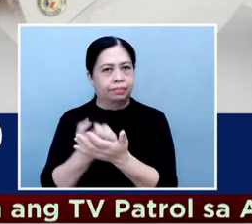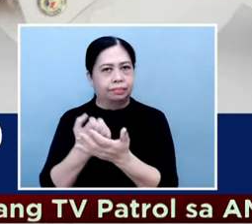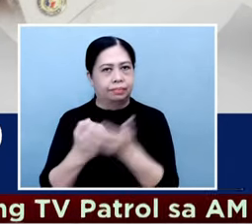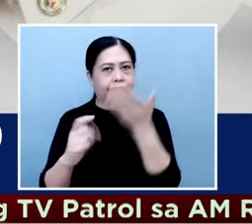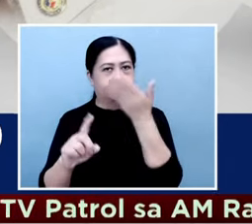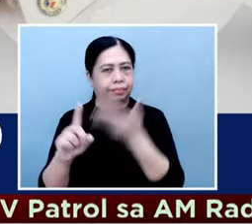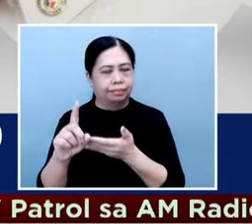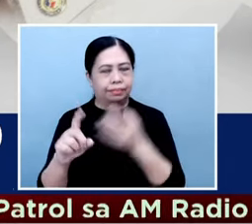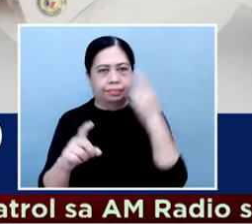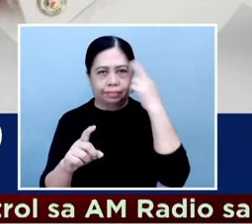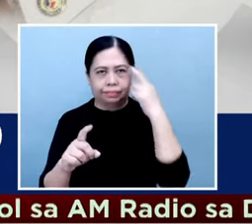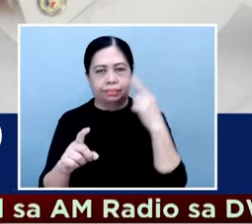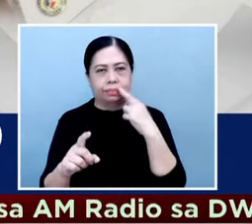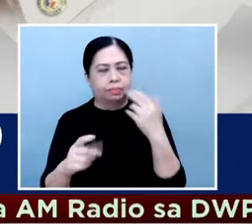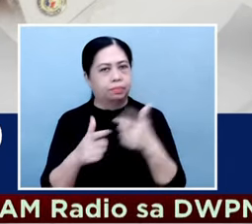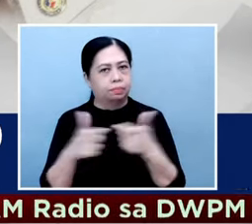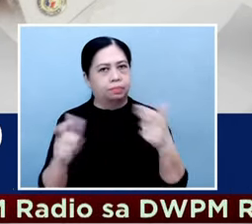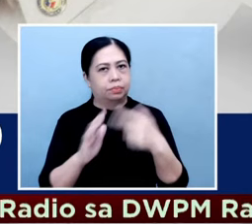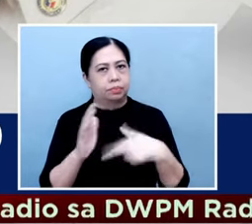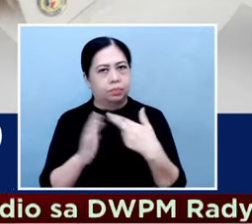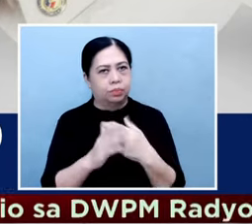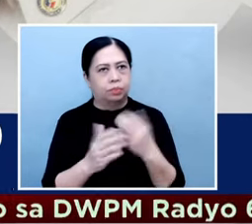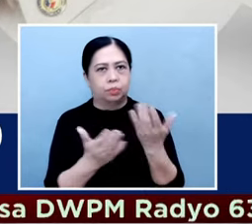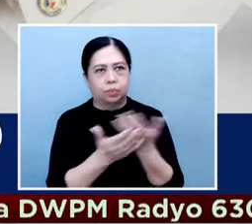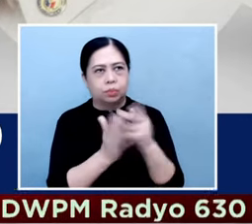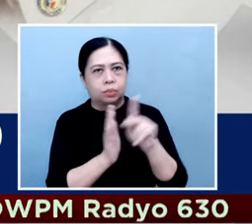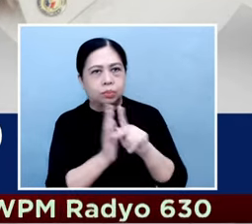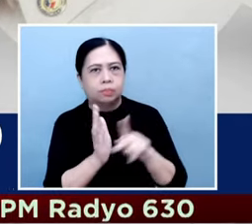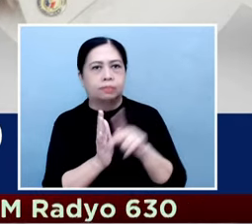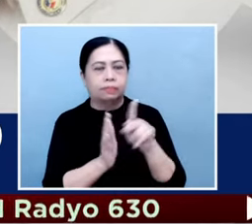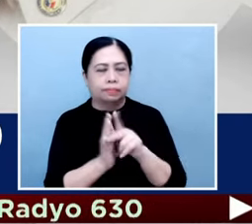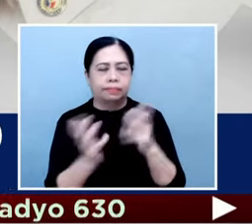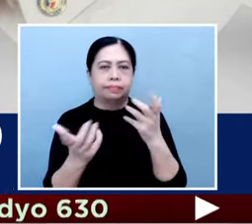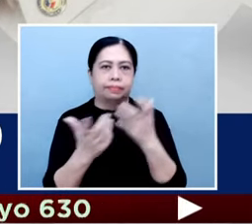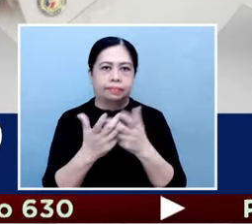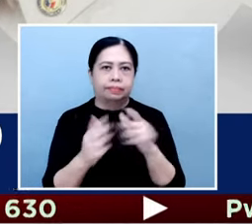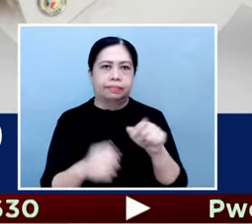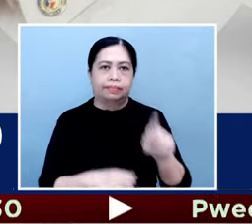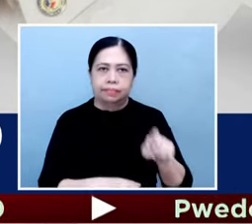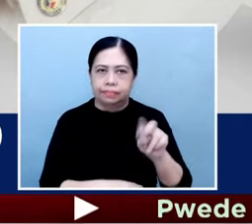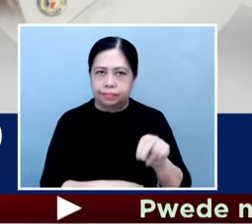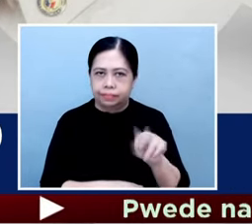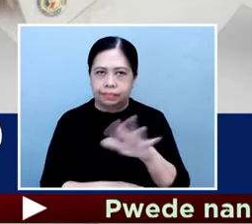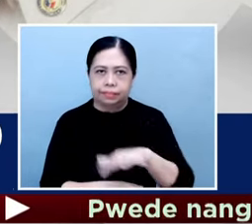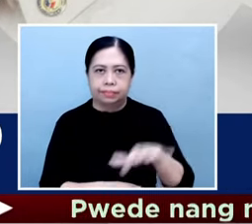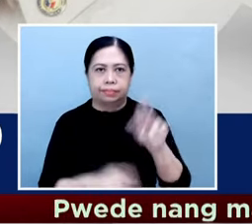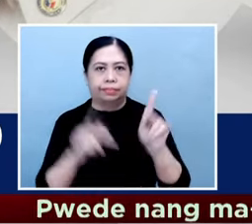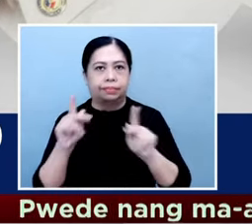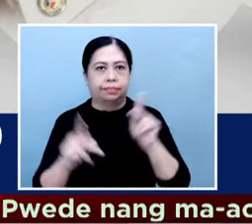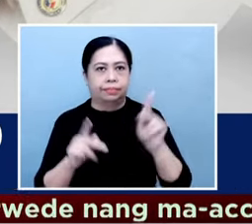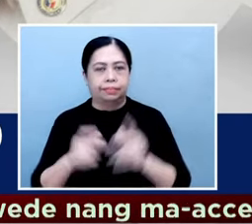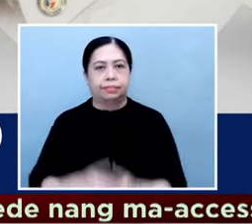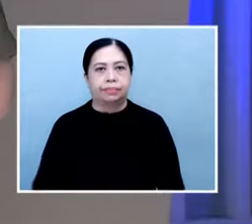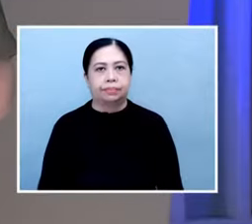na malaki ang papel sa pagbuo ng mga patakaran na naaayon sa pangangailangan ng taong bayan.